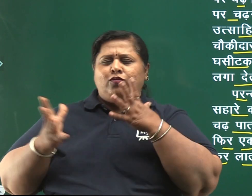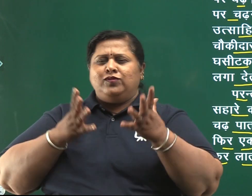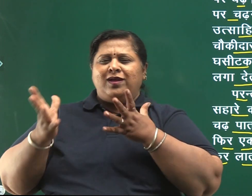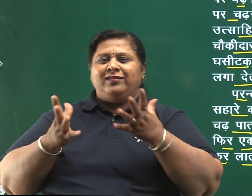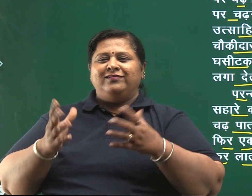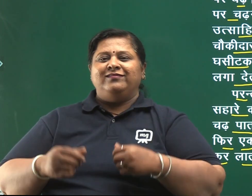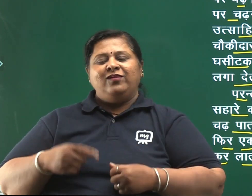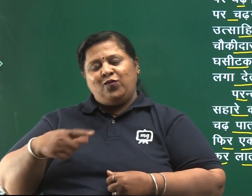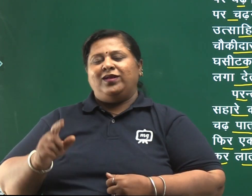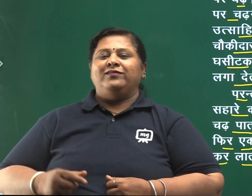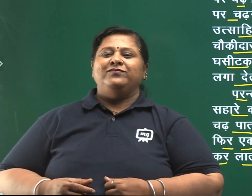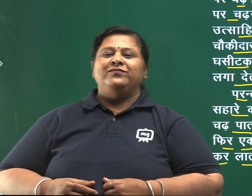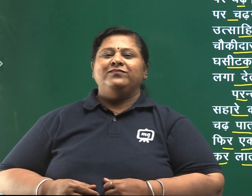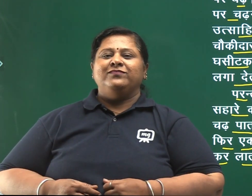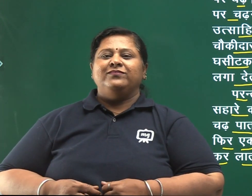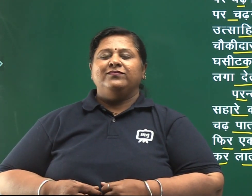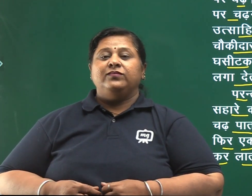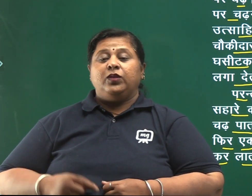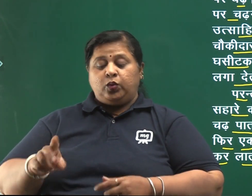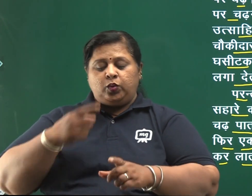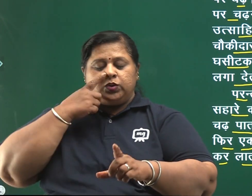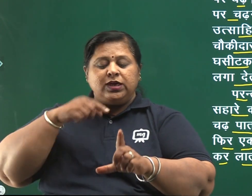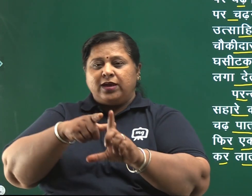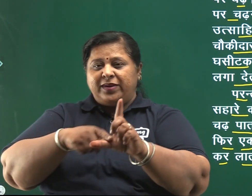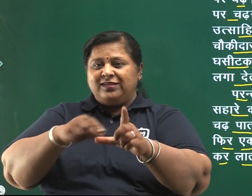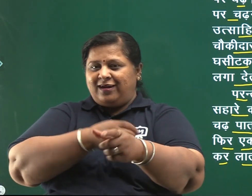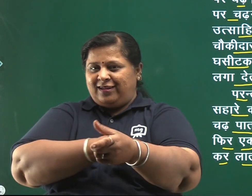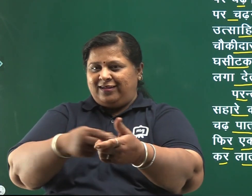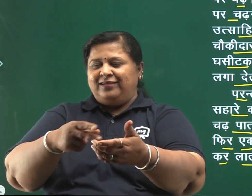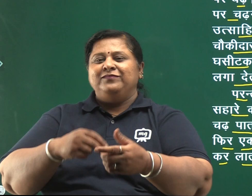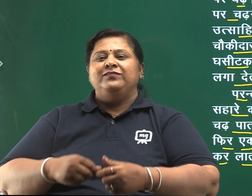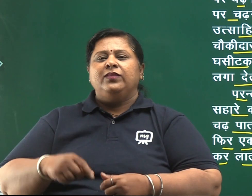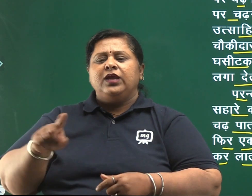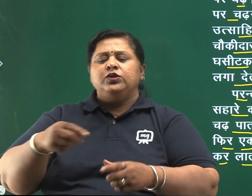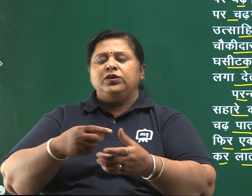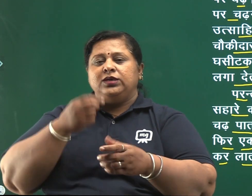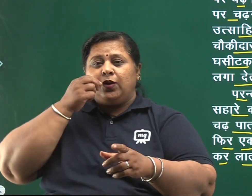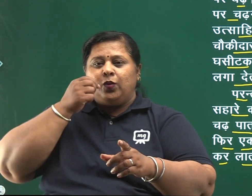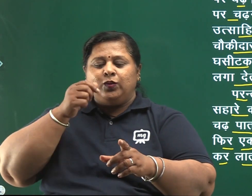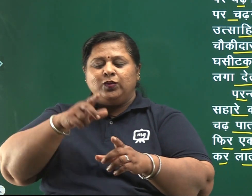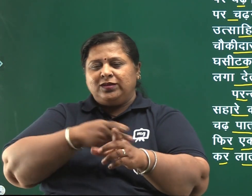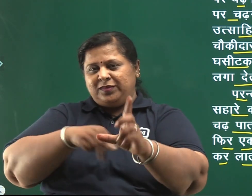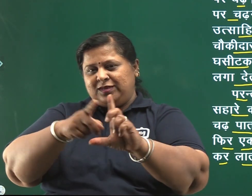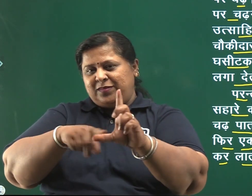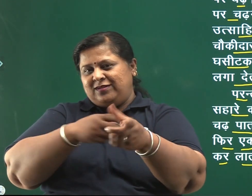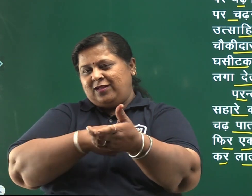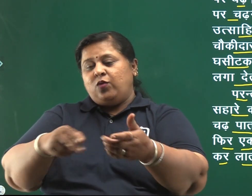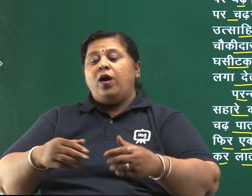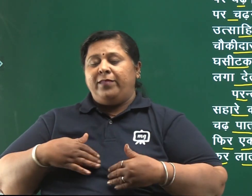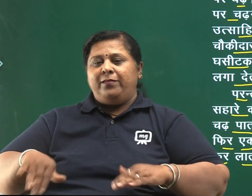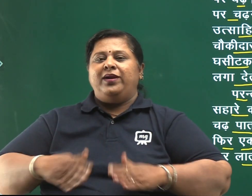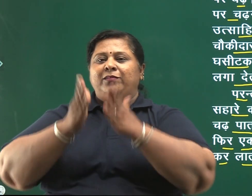उत्साहित होता है। तोतोचान यासुकी-चान को अपने पेड़